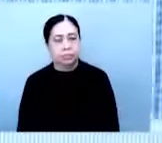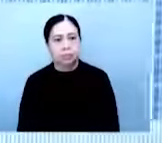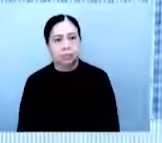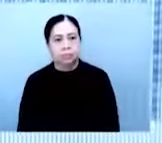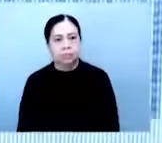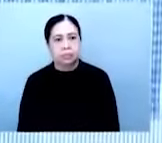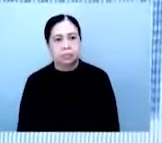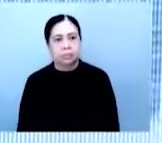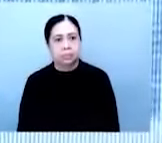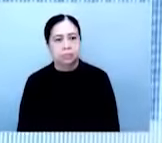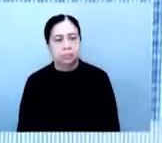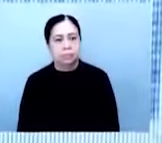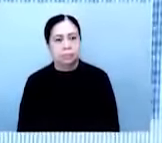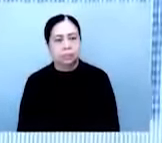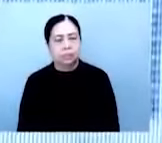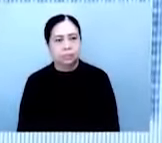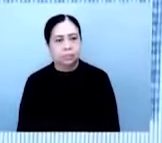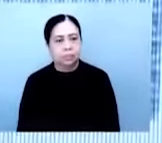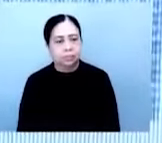Maybe